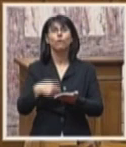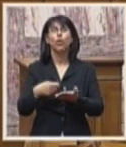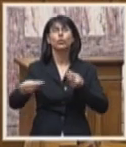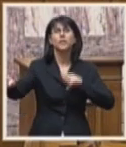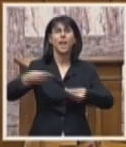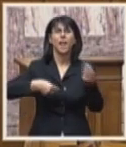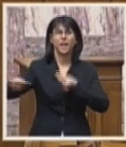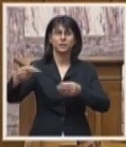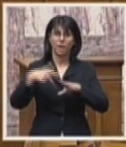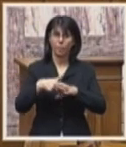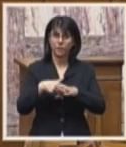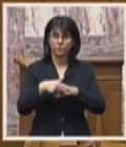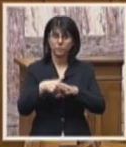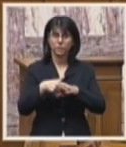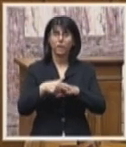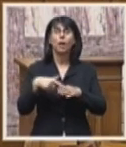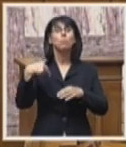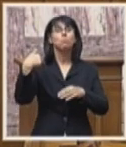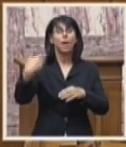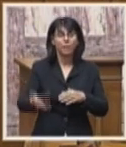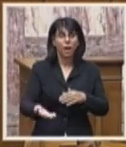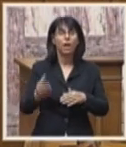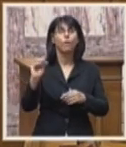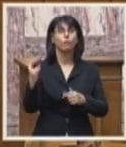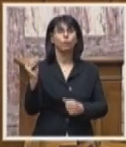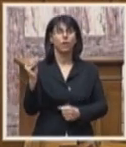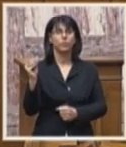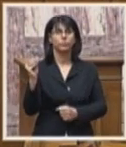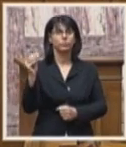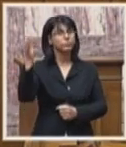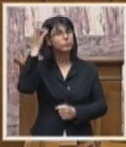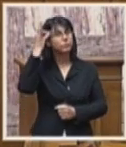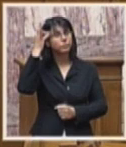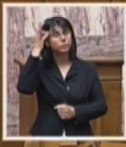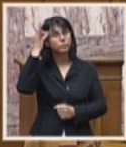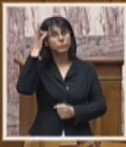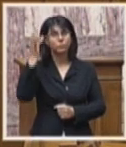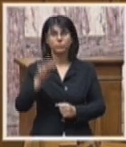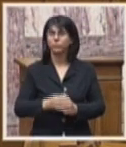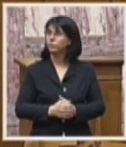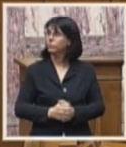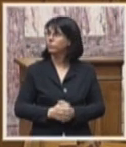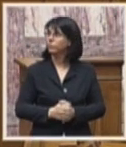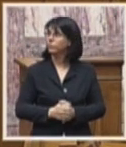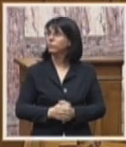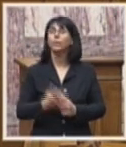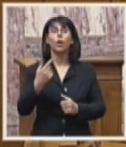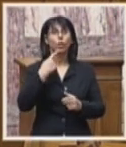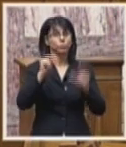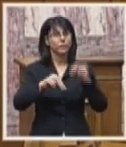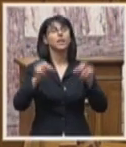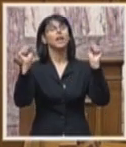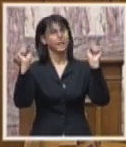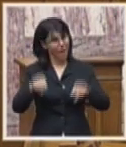στις τράπεζες, ήρθε η Εθνοσυνέλευση τη Γαλλική για να βγάλει ψήφισμα υπέρ αυτής